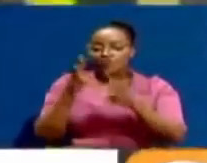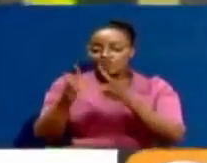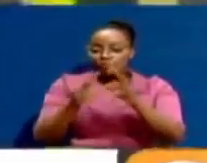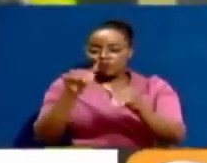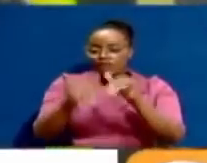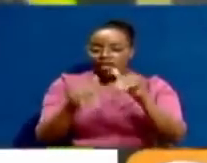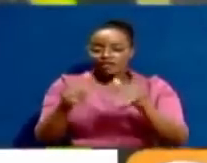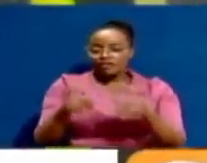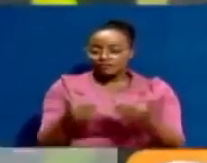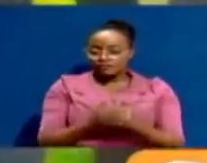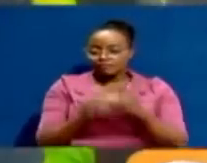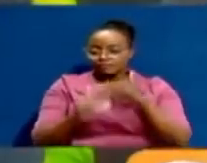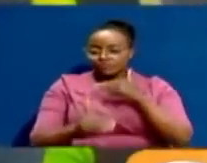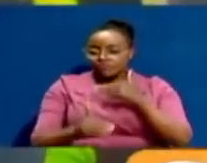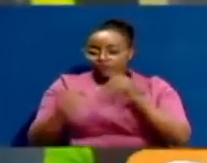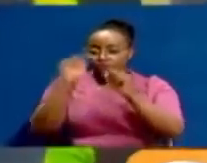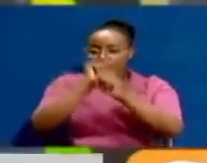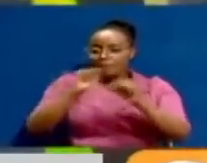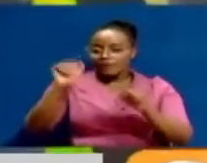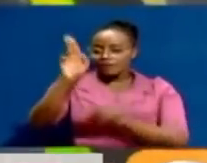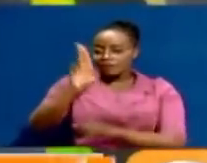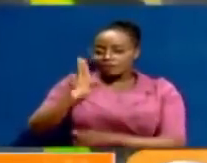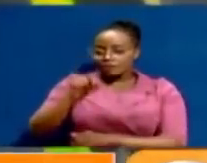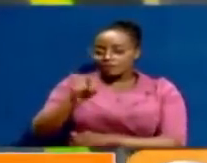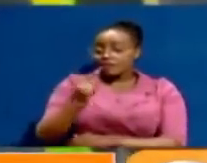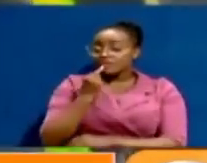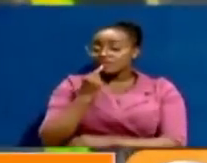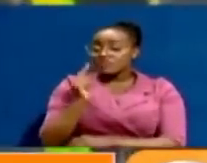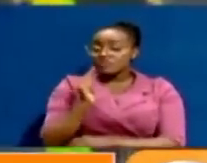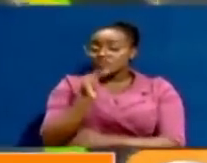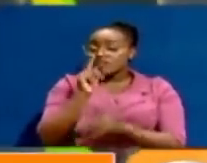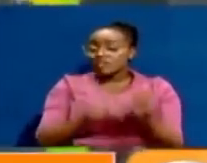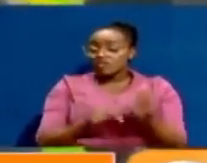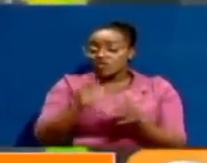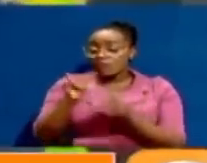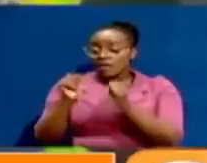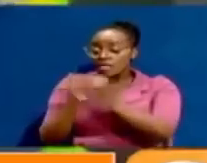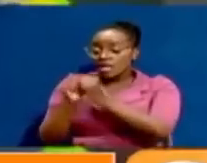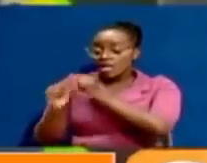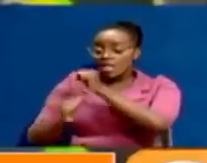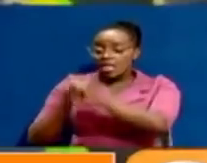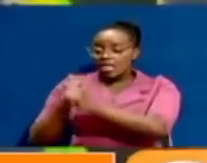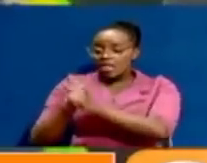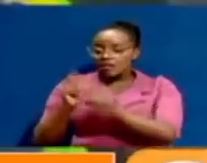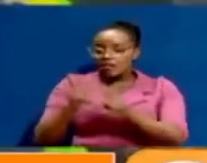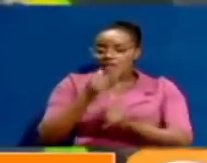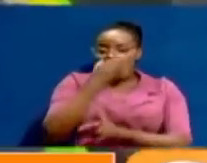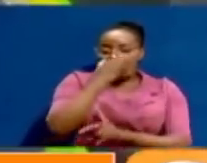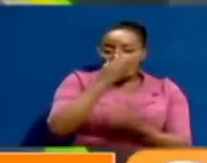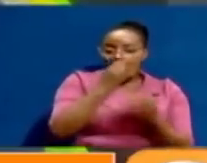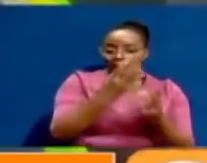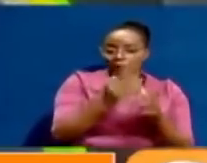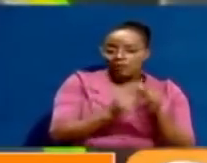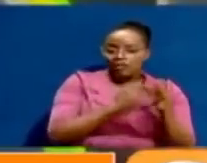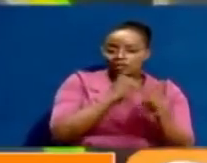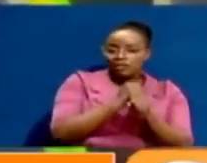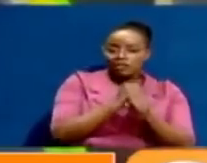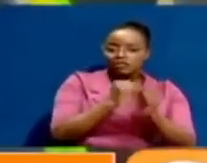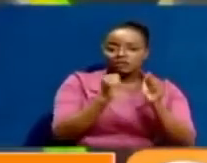polls. Hata mheshimiwa Uhuru Kenyatta mwenyewe alituambia yake 10 na William Ruto miaka